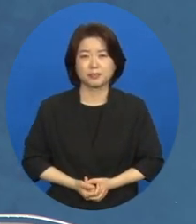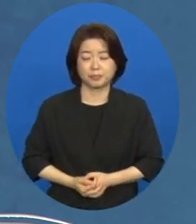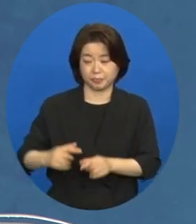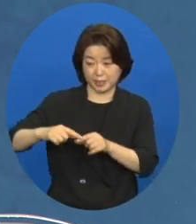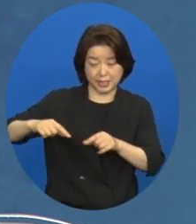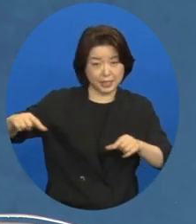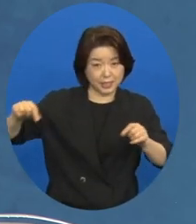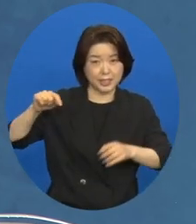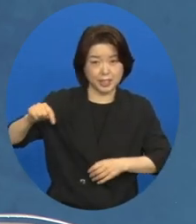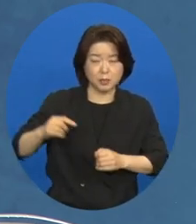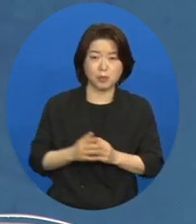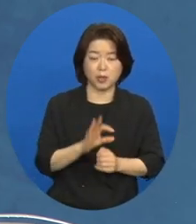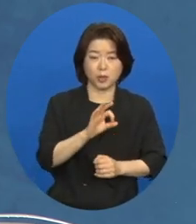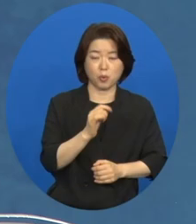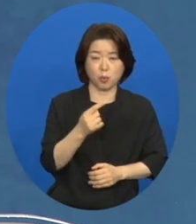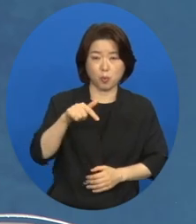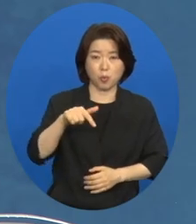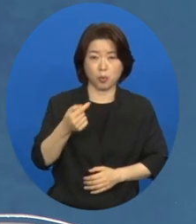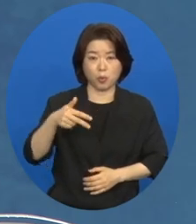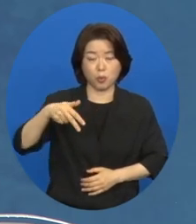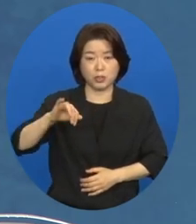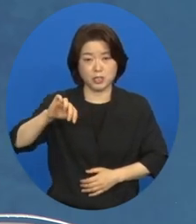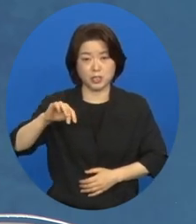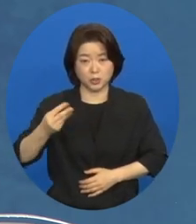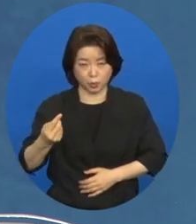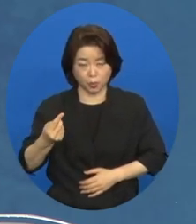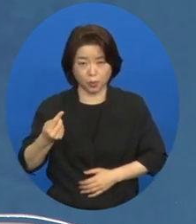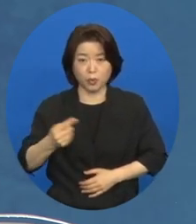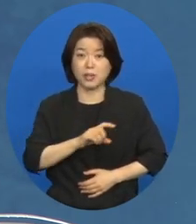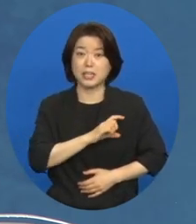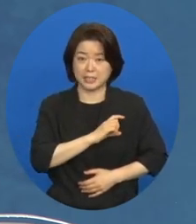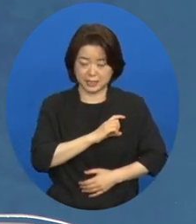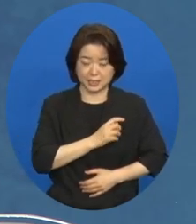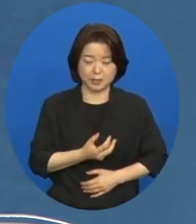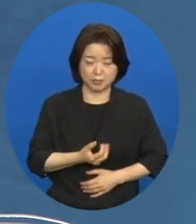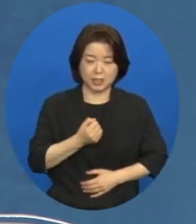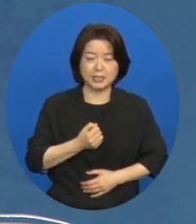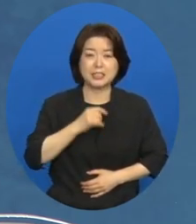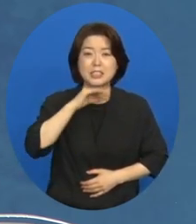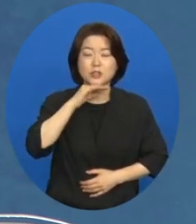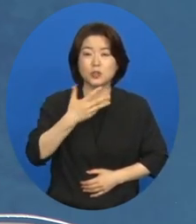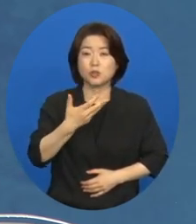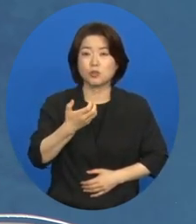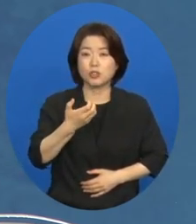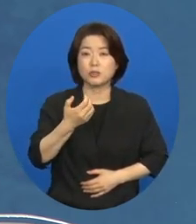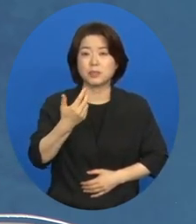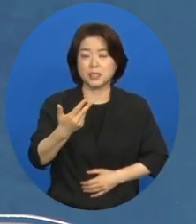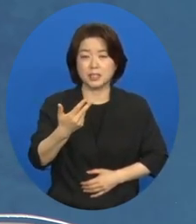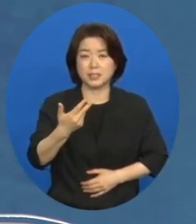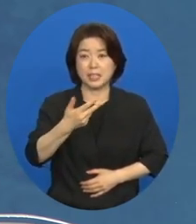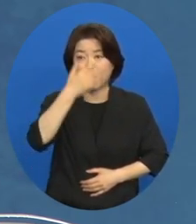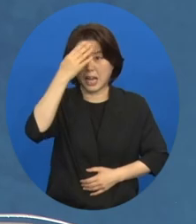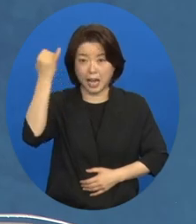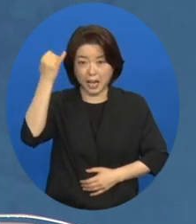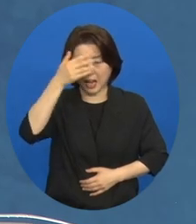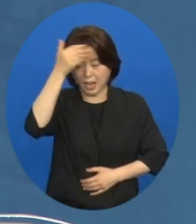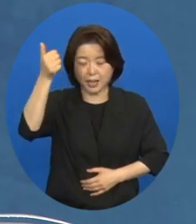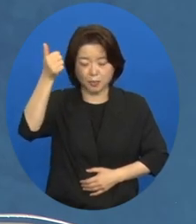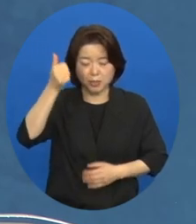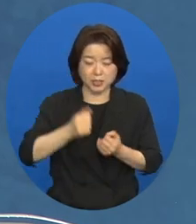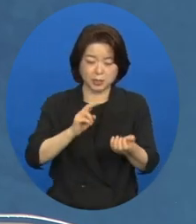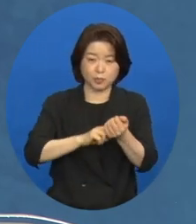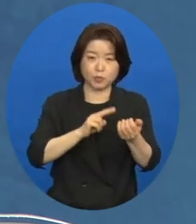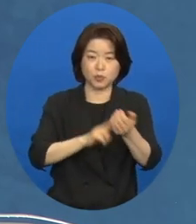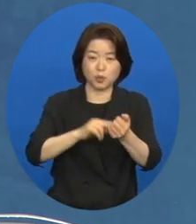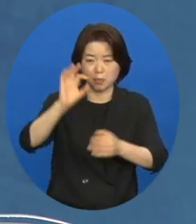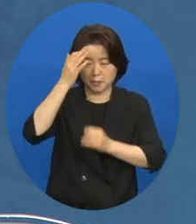일본의 오노지로라는 97세 된 할아버지, 초밥 장인이 있으십니다.